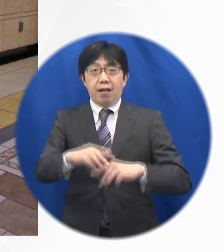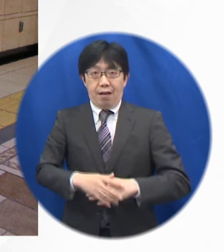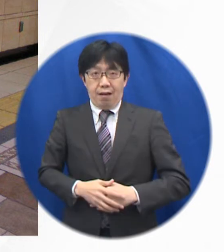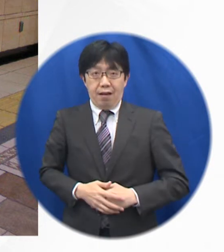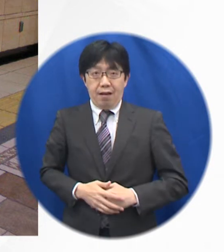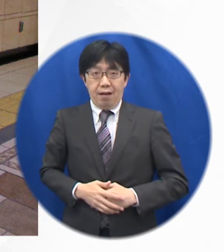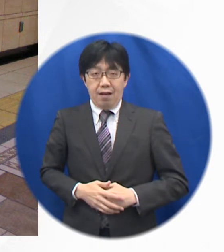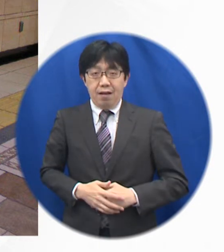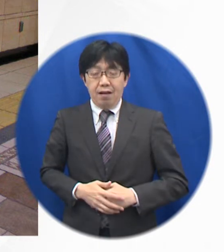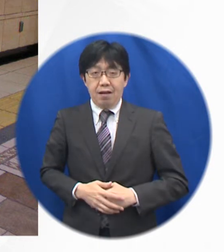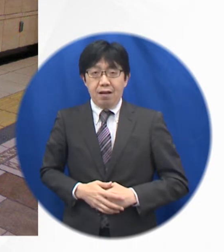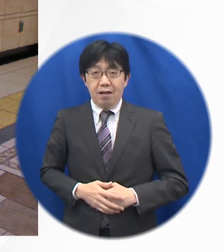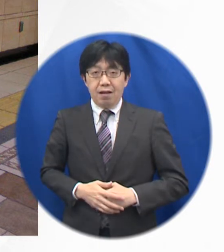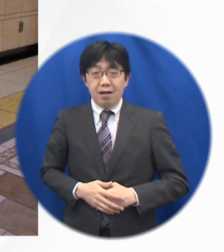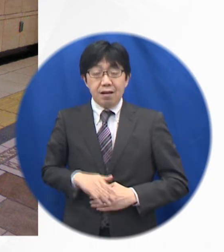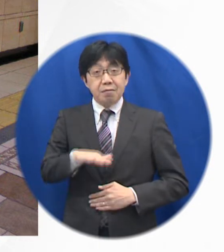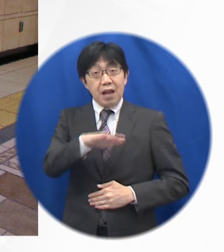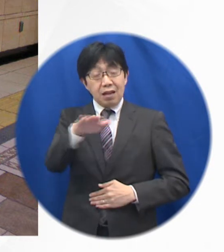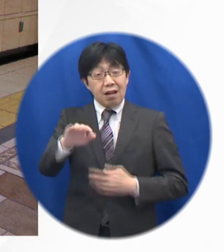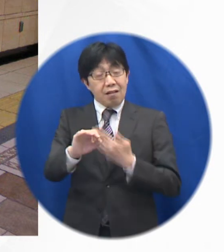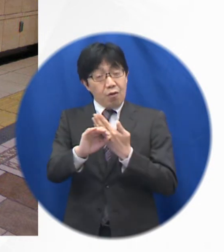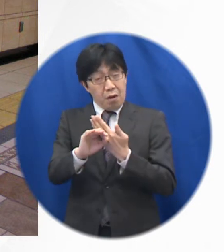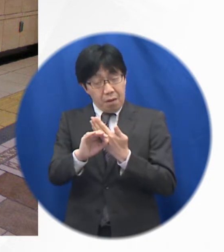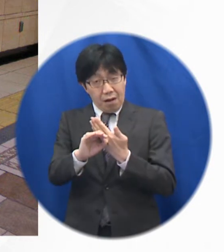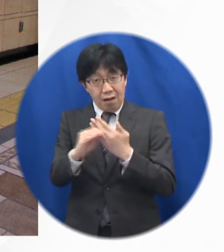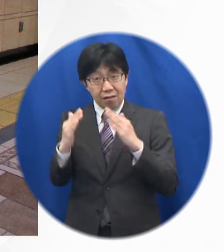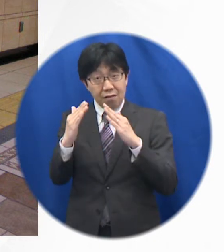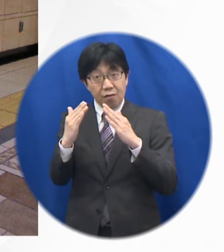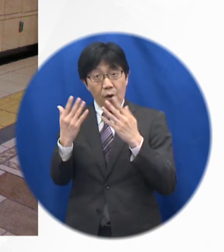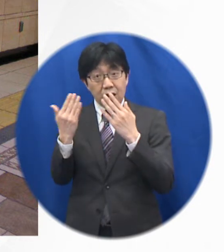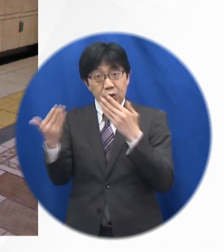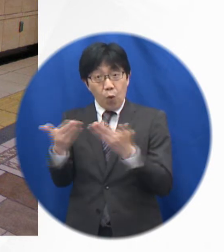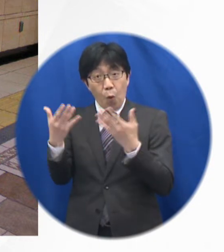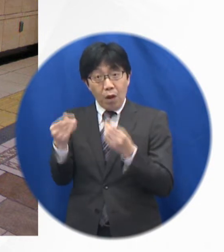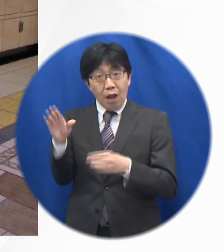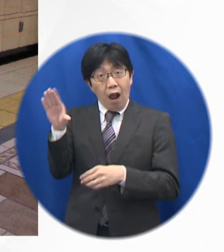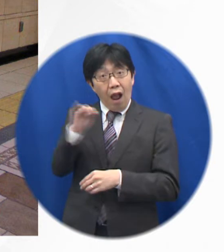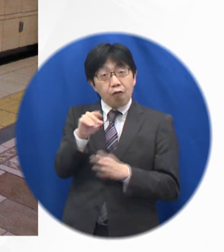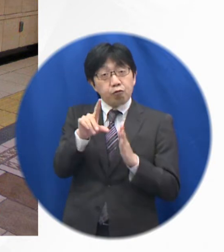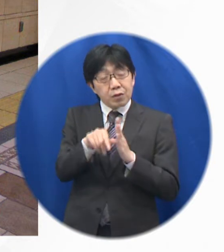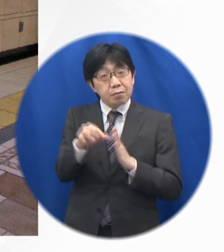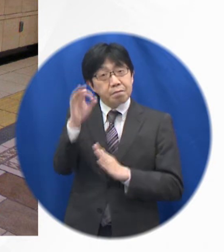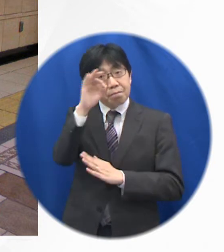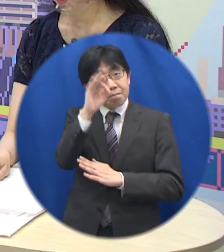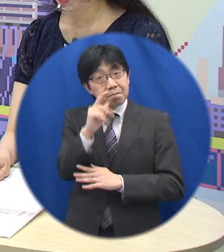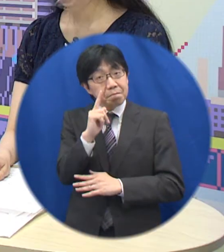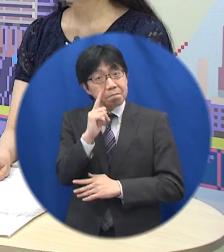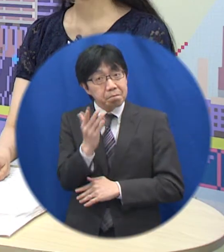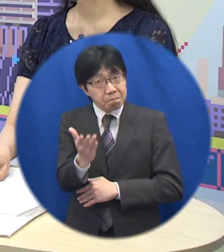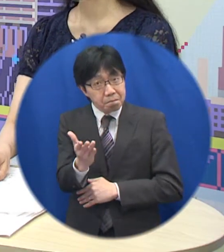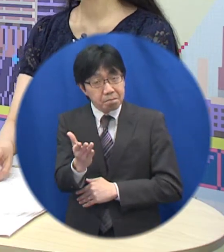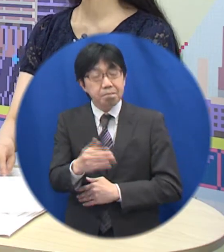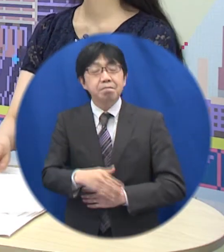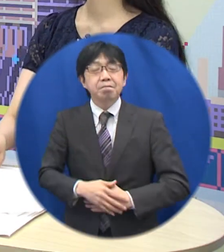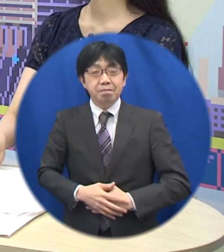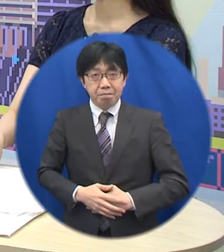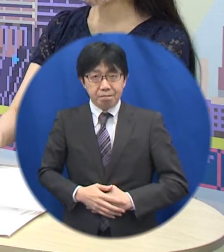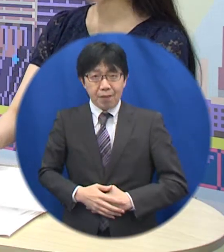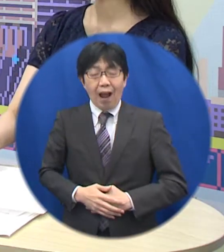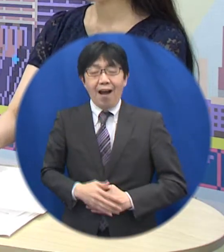ますので、お仕事帰りなどにご覧いただけたらと思います。 今から楽